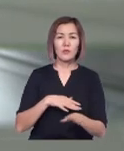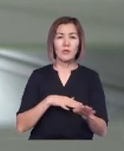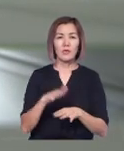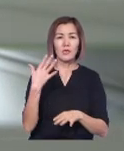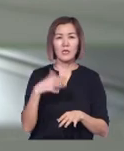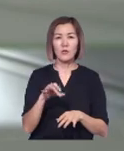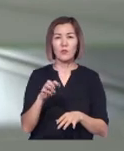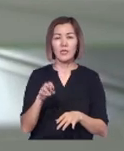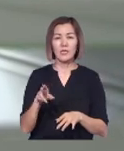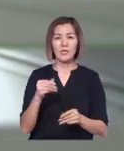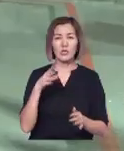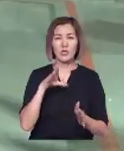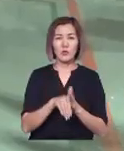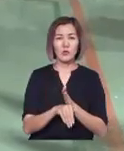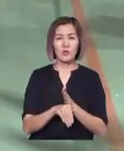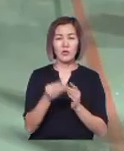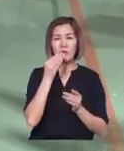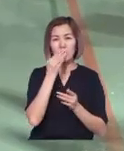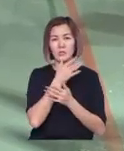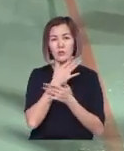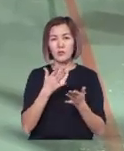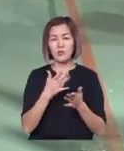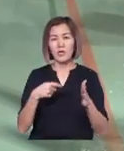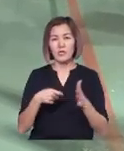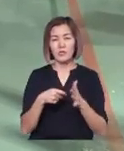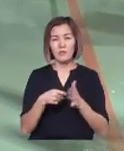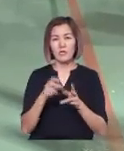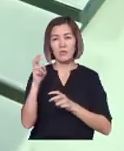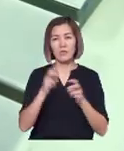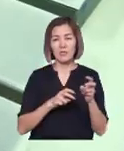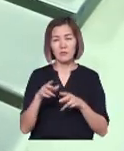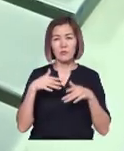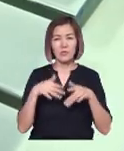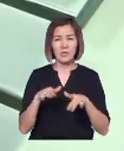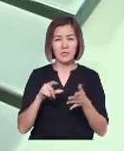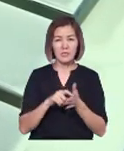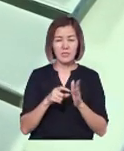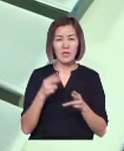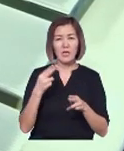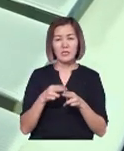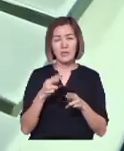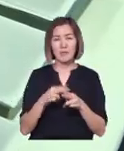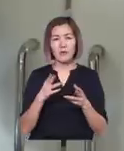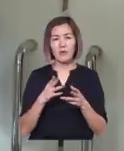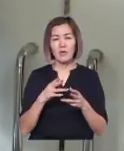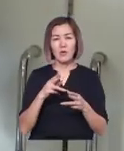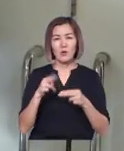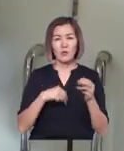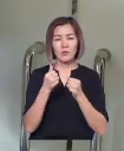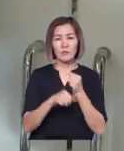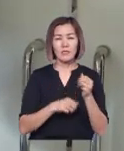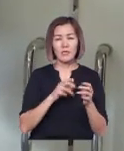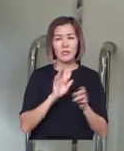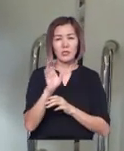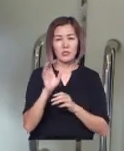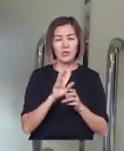теңге инвестиция тартылған. Мәселен, азық-түлік пен жем дайындайтын кәсіпорындар, тігін цехтары, темір және бетон шығаратын зауыттар, сонымен қатар